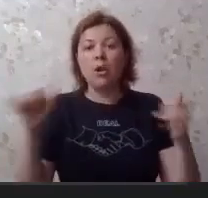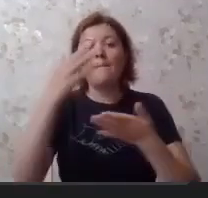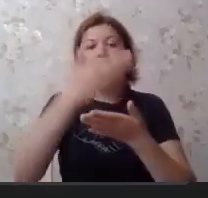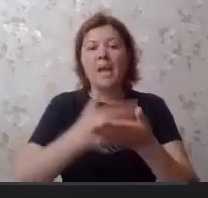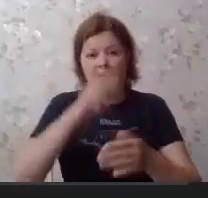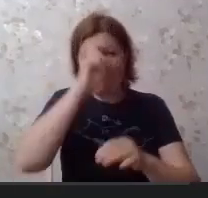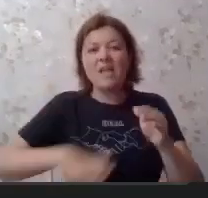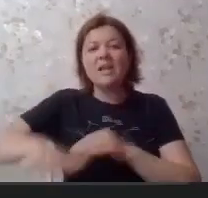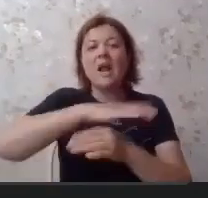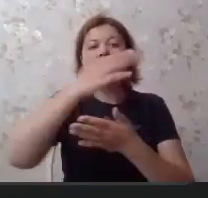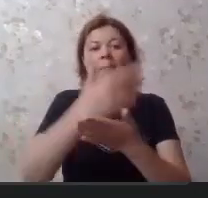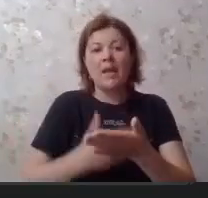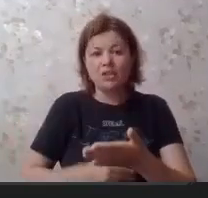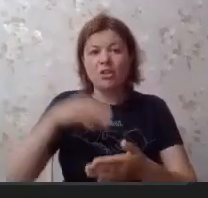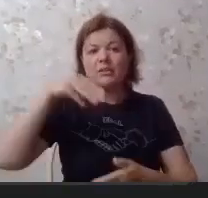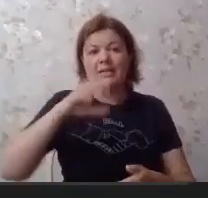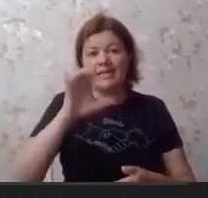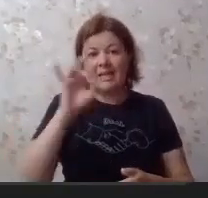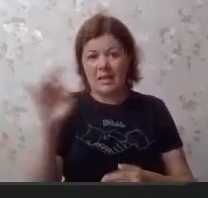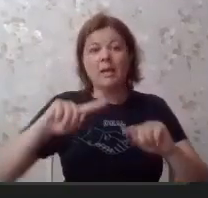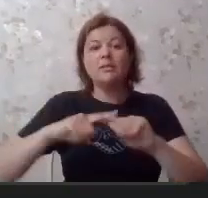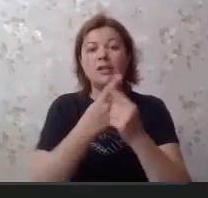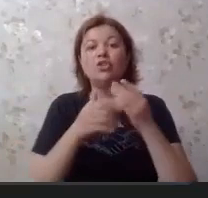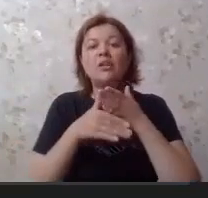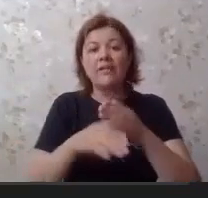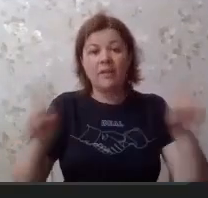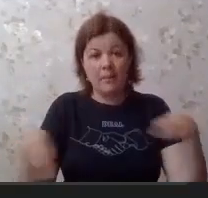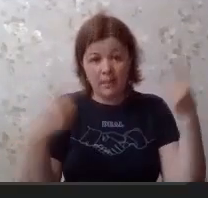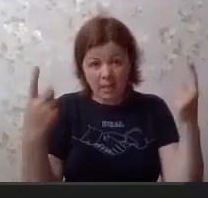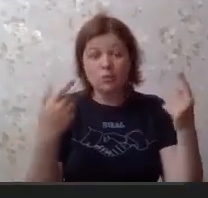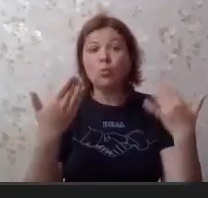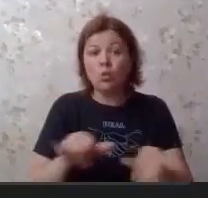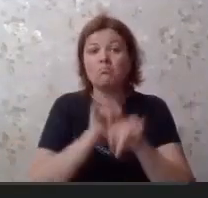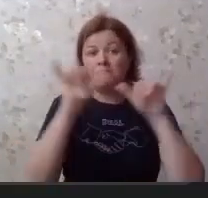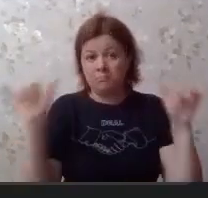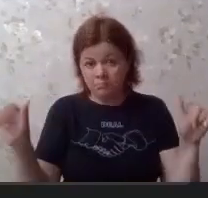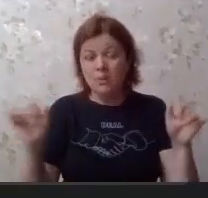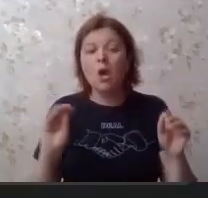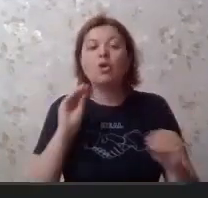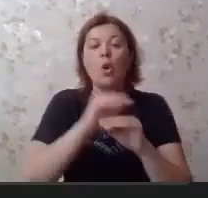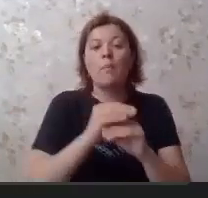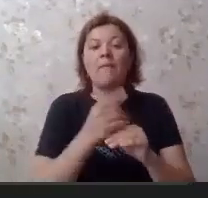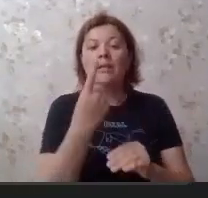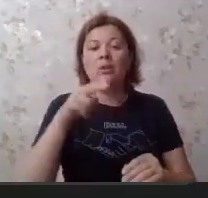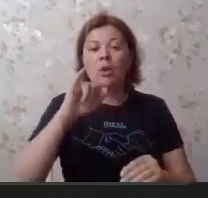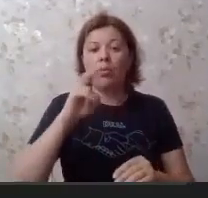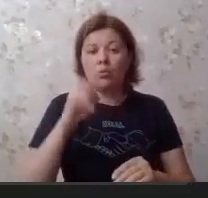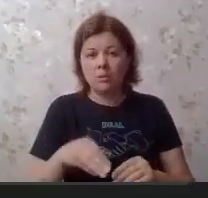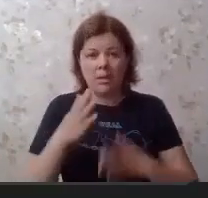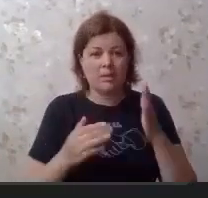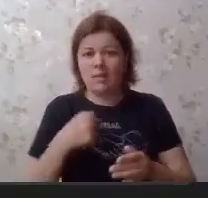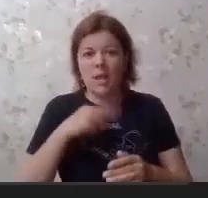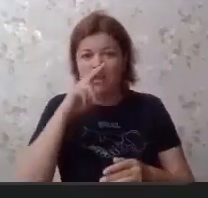федеральный перечень технических средств реабилитации. Вот, там добавлен еще один пункт, если я не